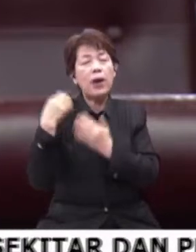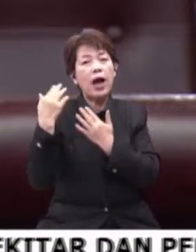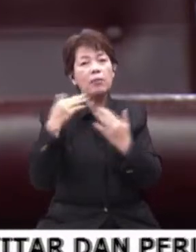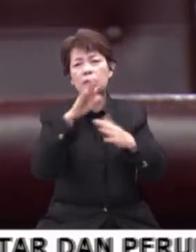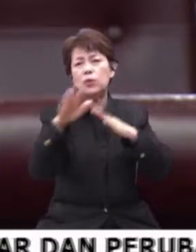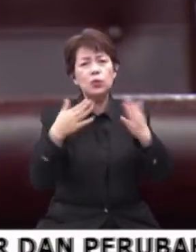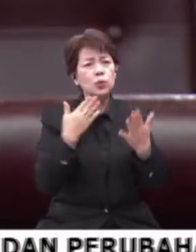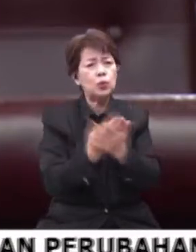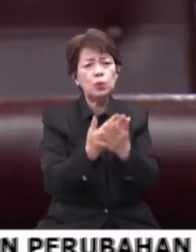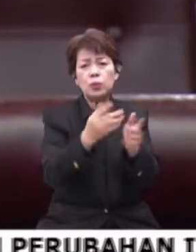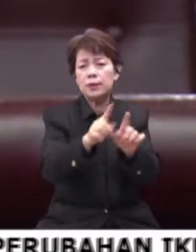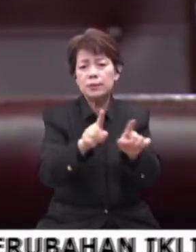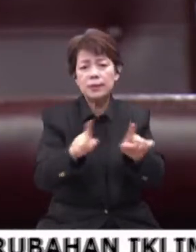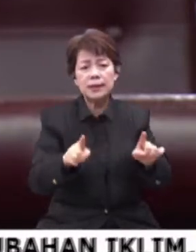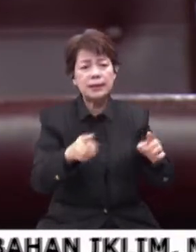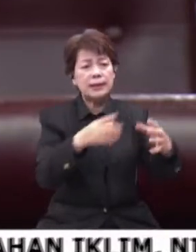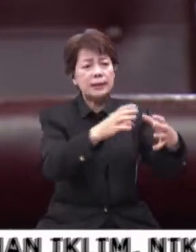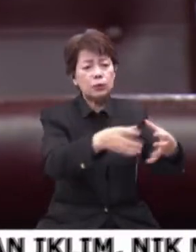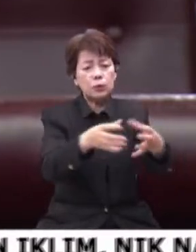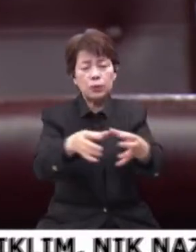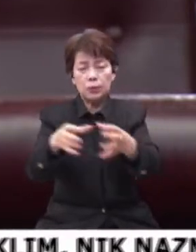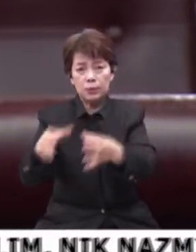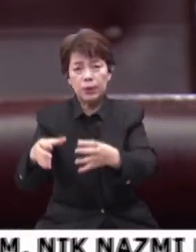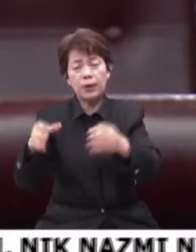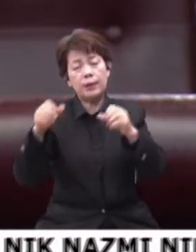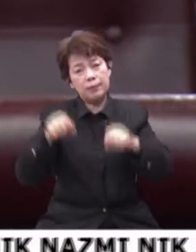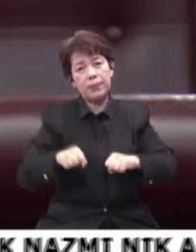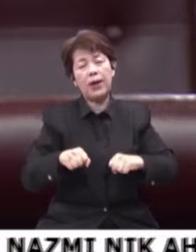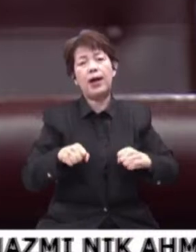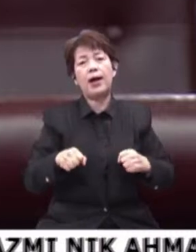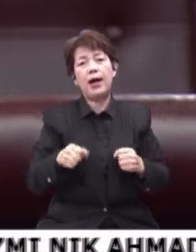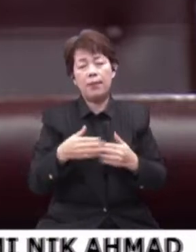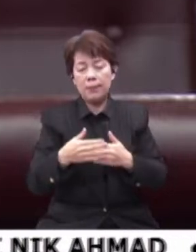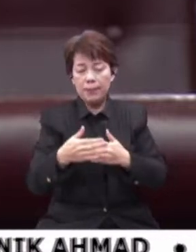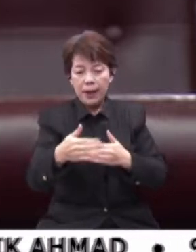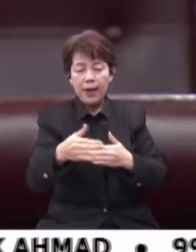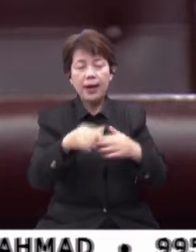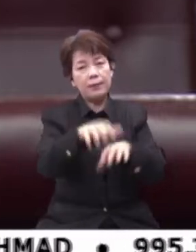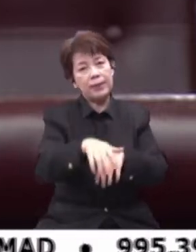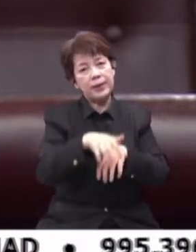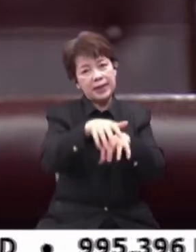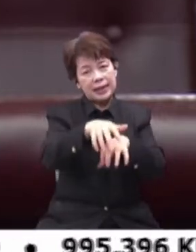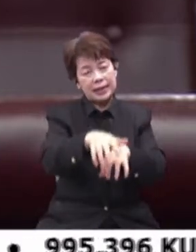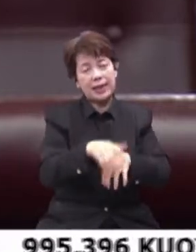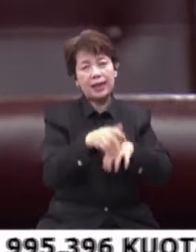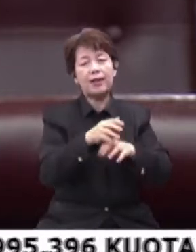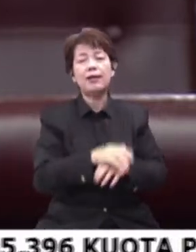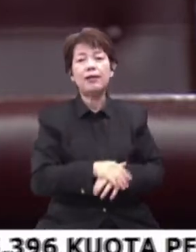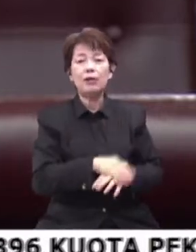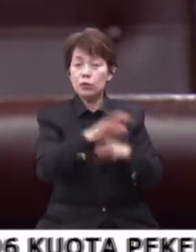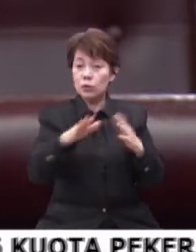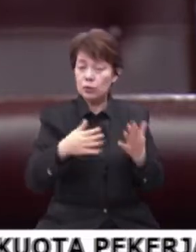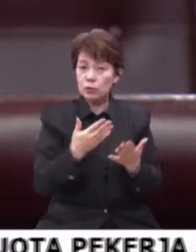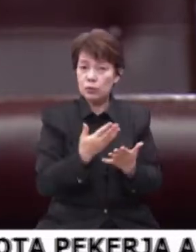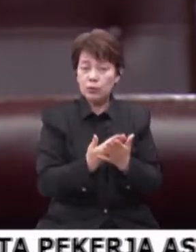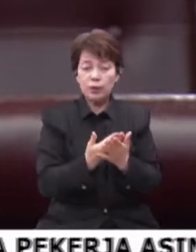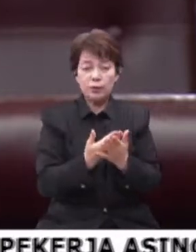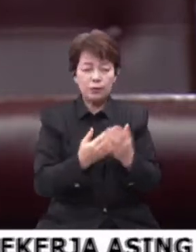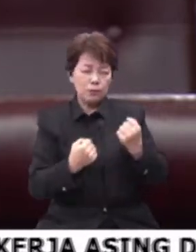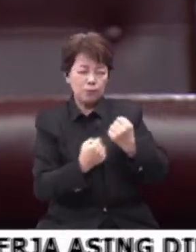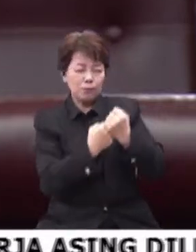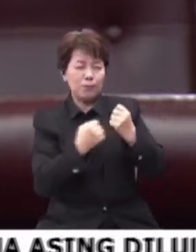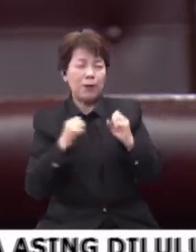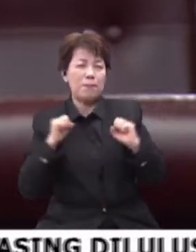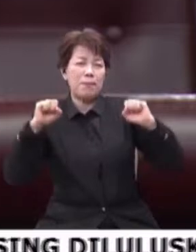Para sinetron terlibat dalam pertanian supaya kita memberi semangat dan dorongan